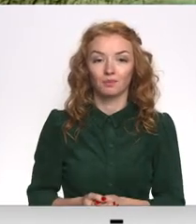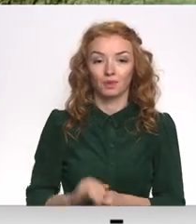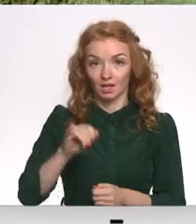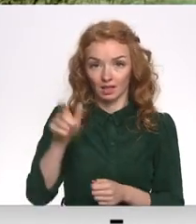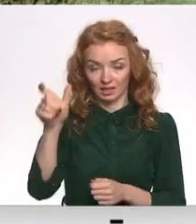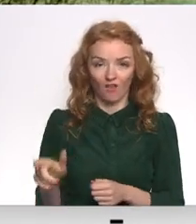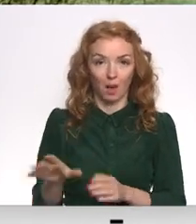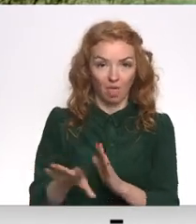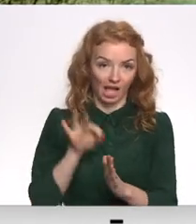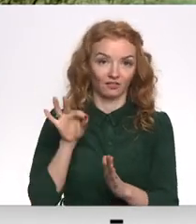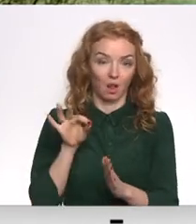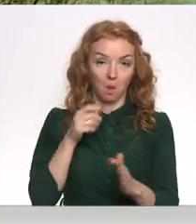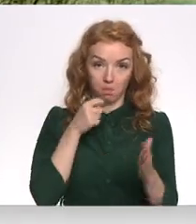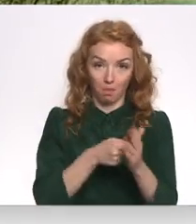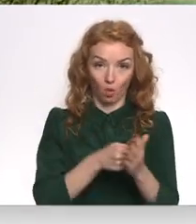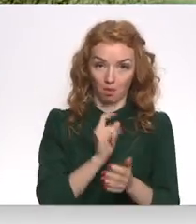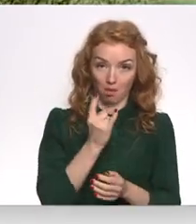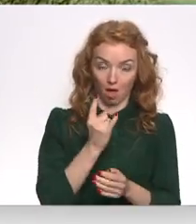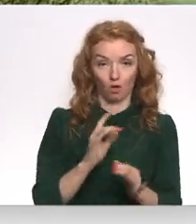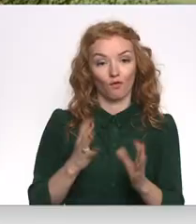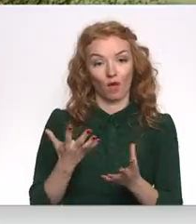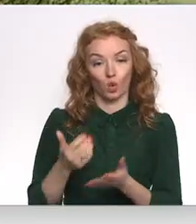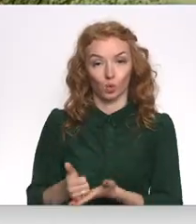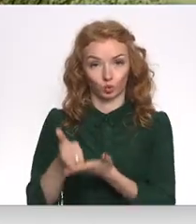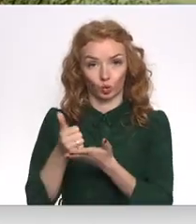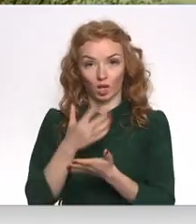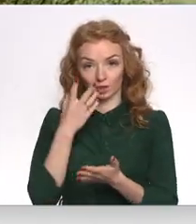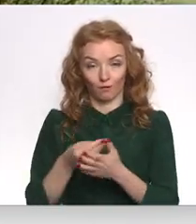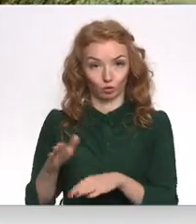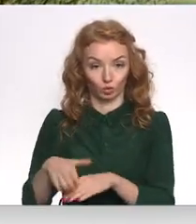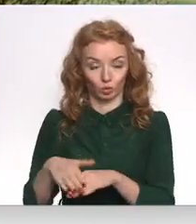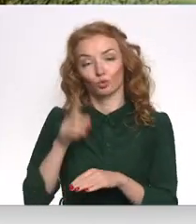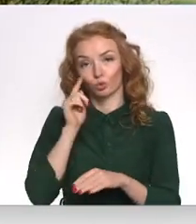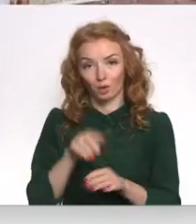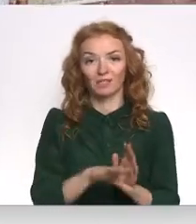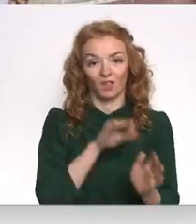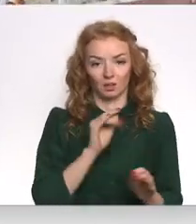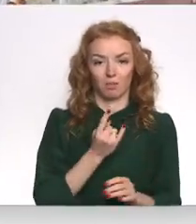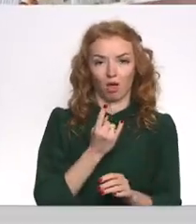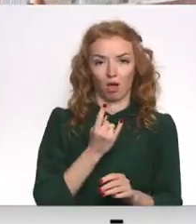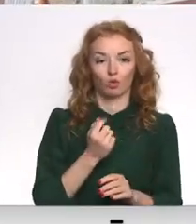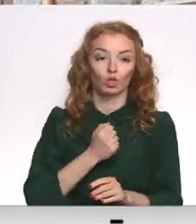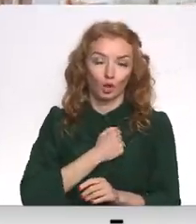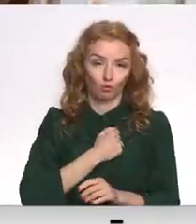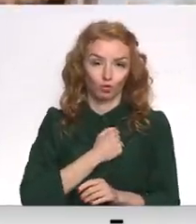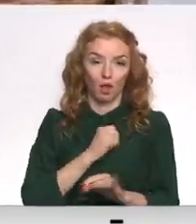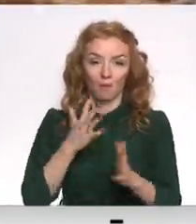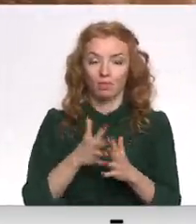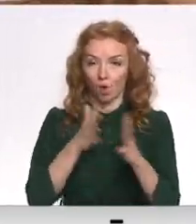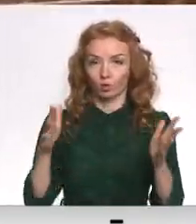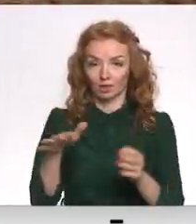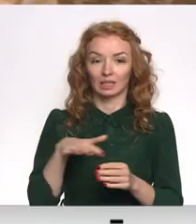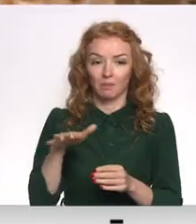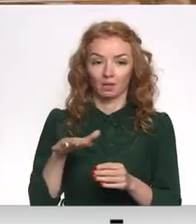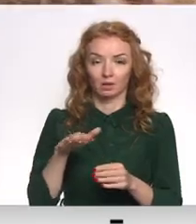cilvēkam ir jāizvēlās vai babarot bērnu vai uzturēt savu suni, protams, ka tas būs bērns, jo, diemžēl, bet ļoti daudzas ģimenes